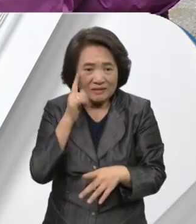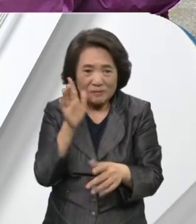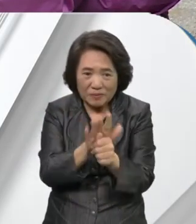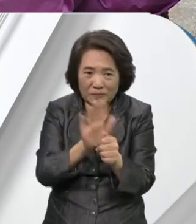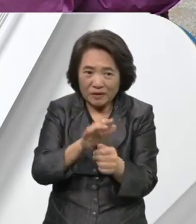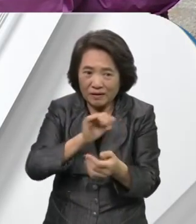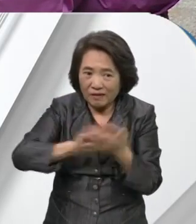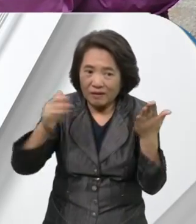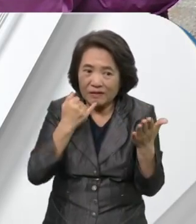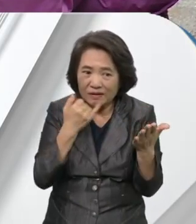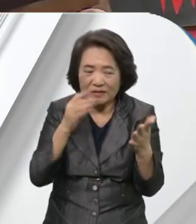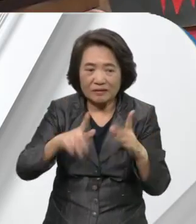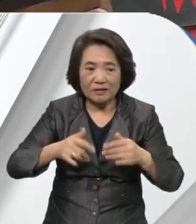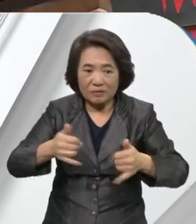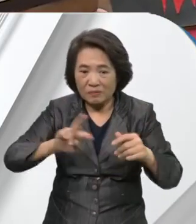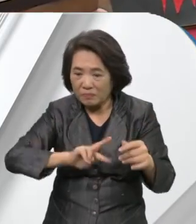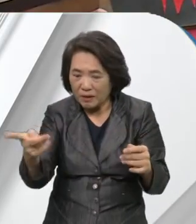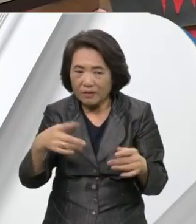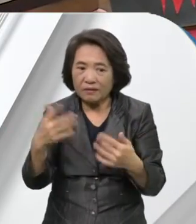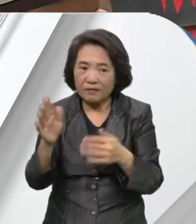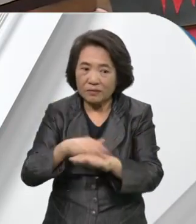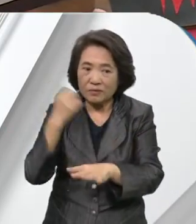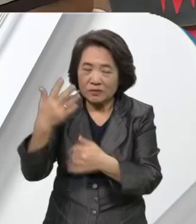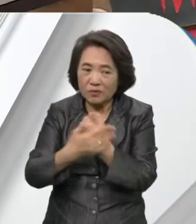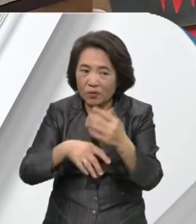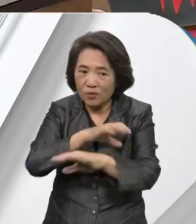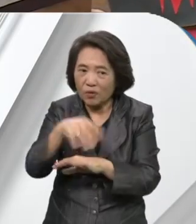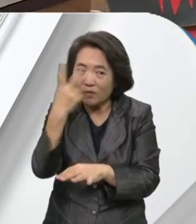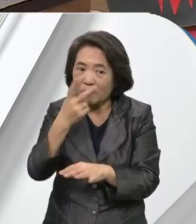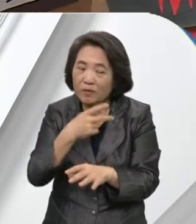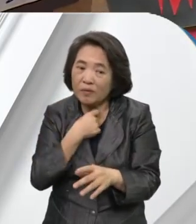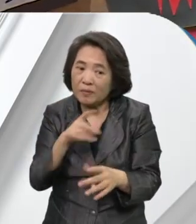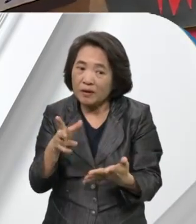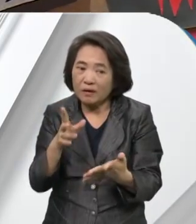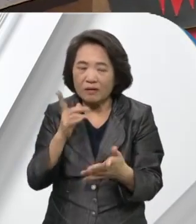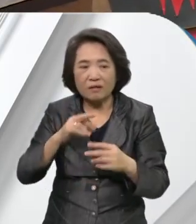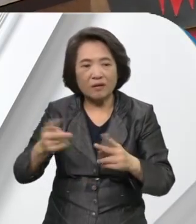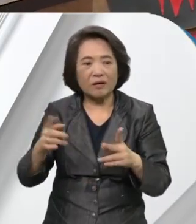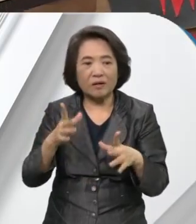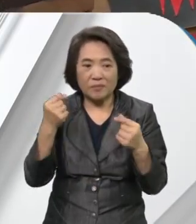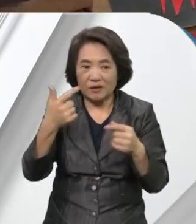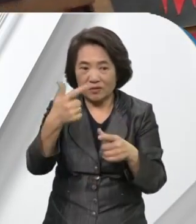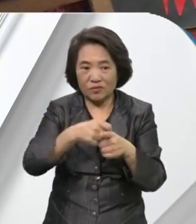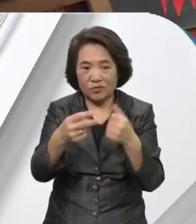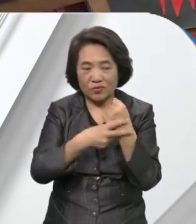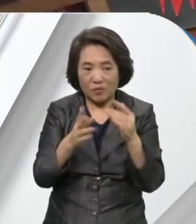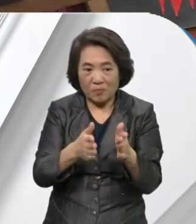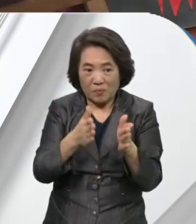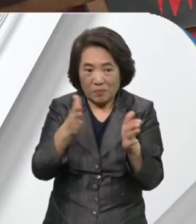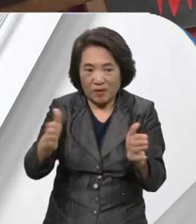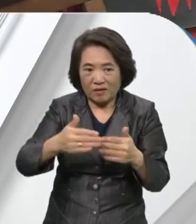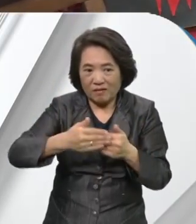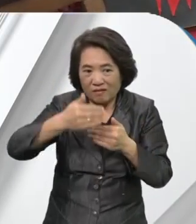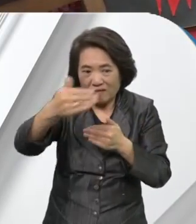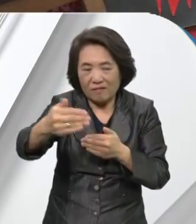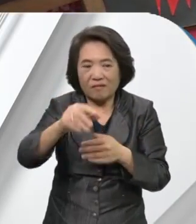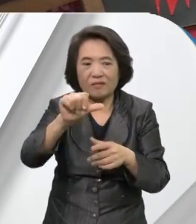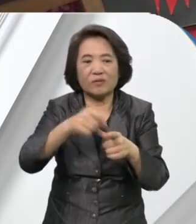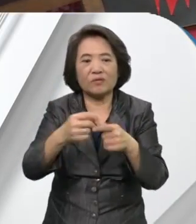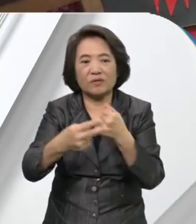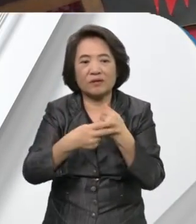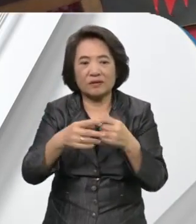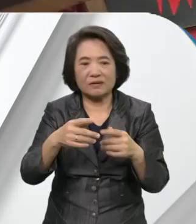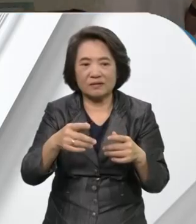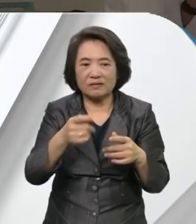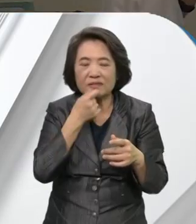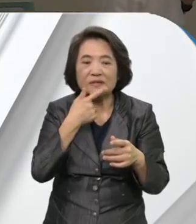线改变呢，为重新启动反平膜，没引起争议。 六公里的拓宽路线啊，它有总共有五公里是重